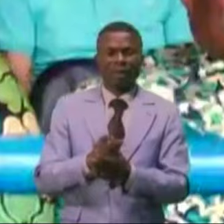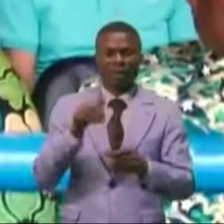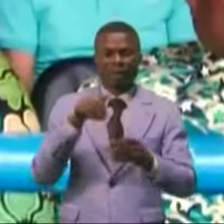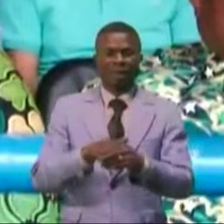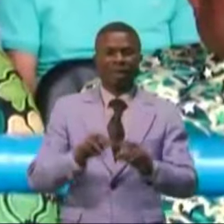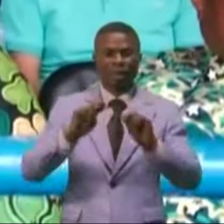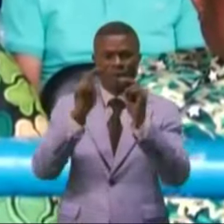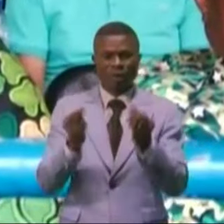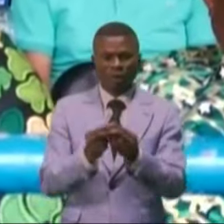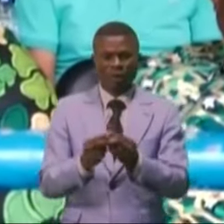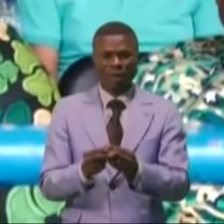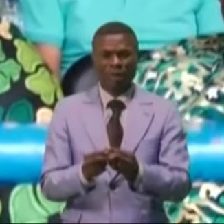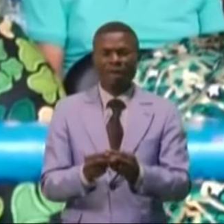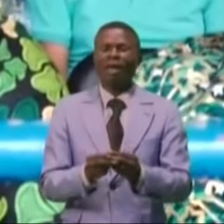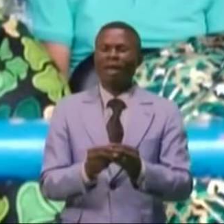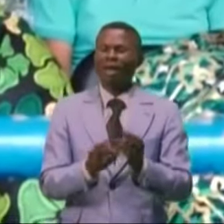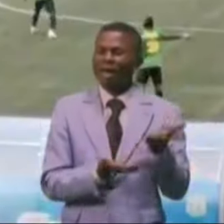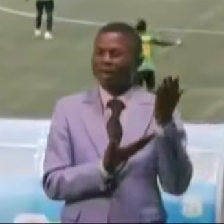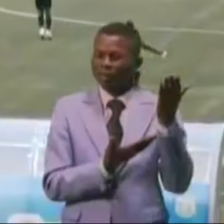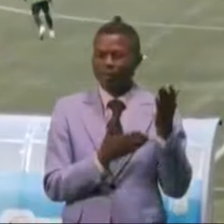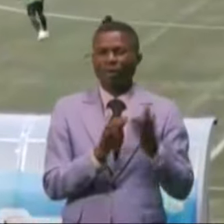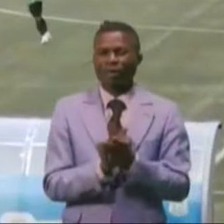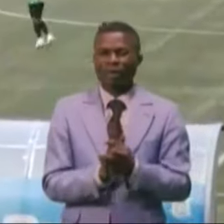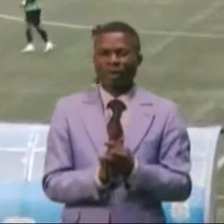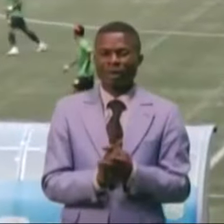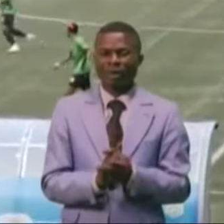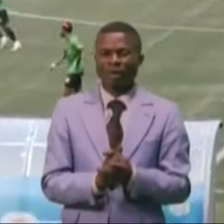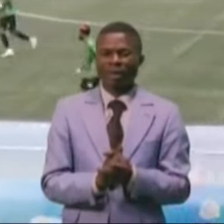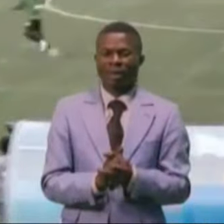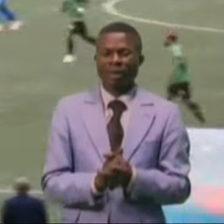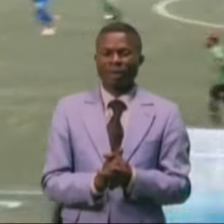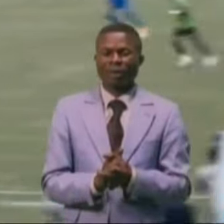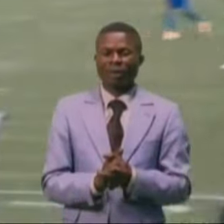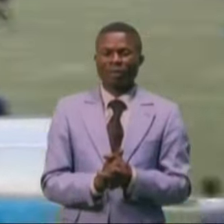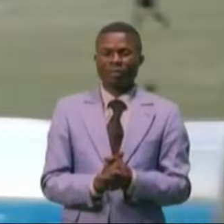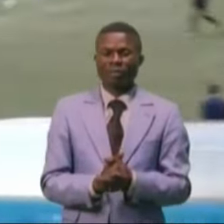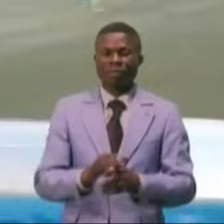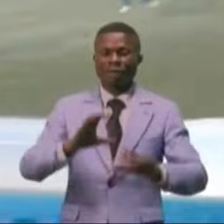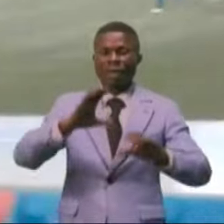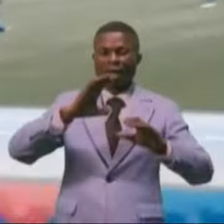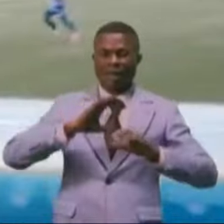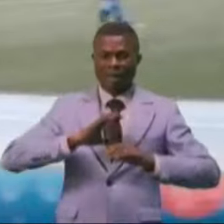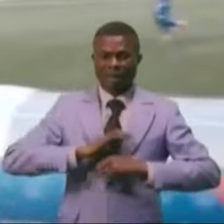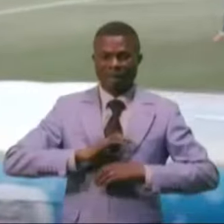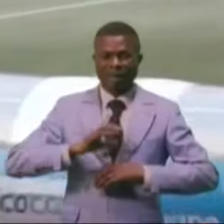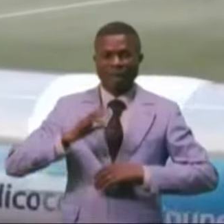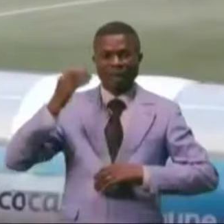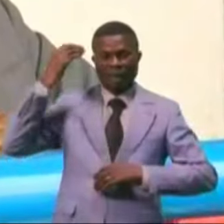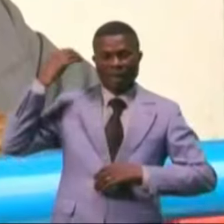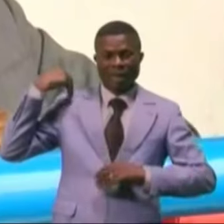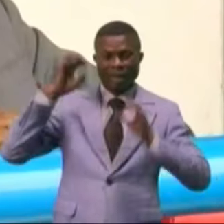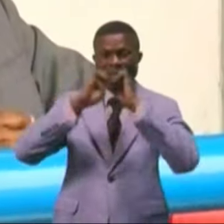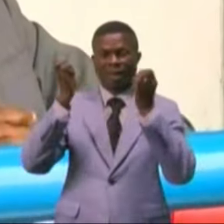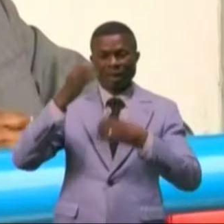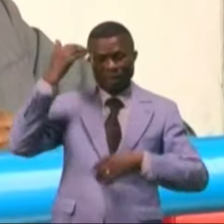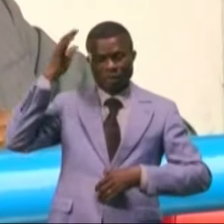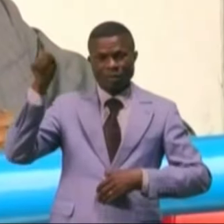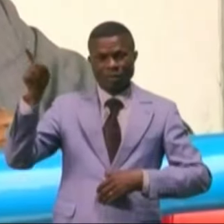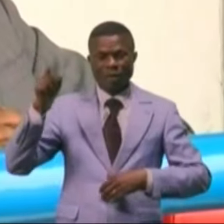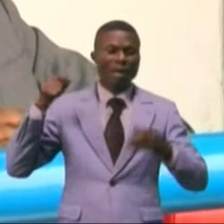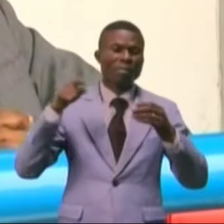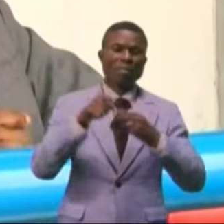partie âpre, très serrée, profitant d'une faille du gardien des Célestes. Ikangalongo de l'SV Club